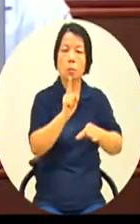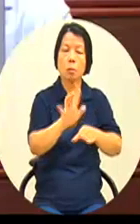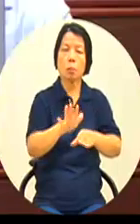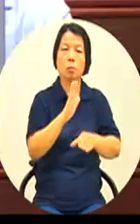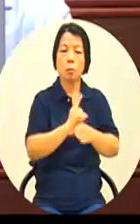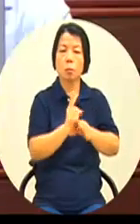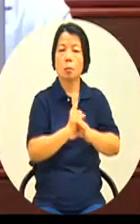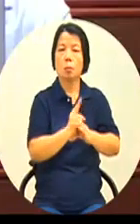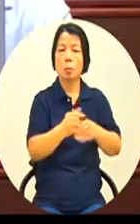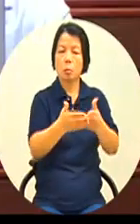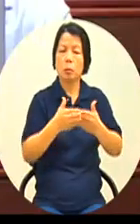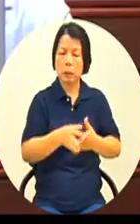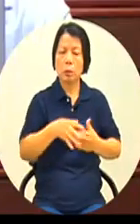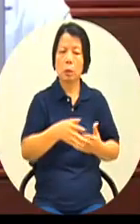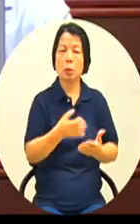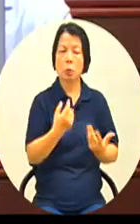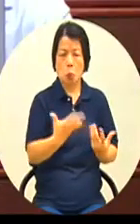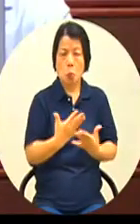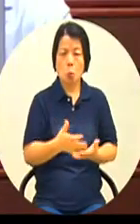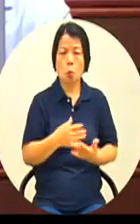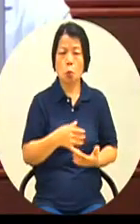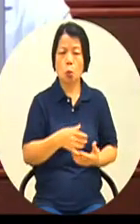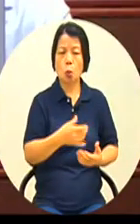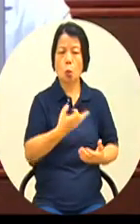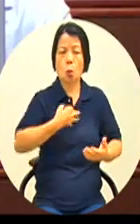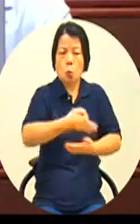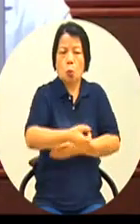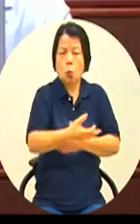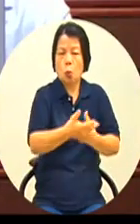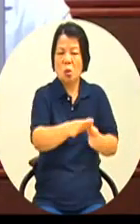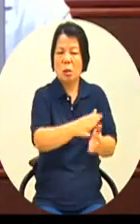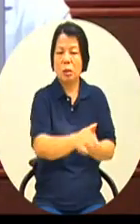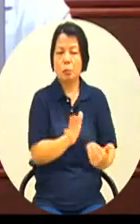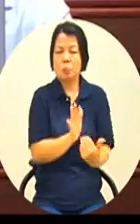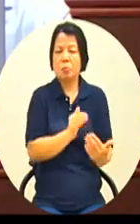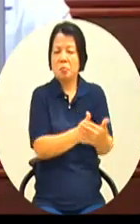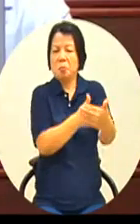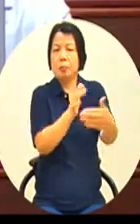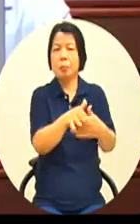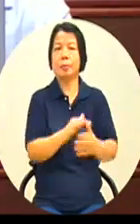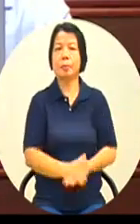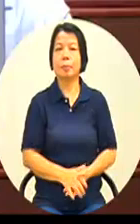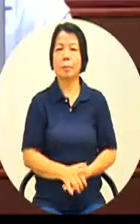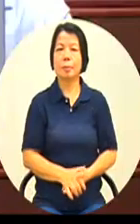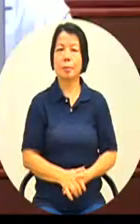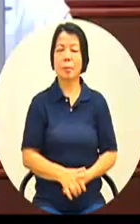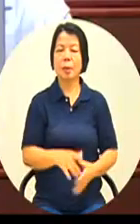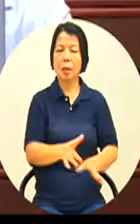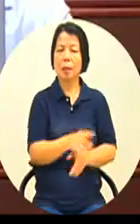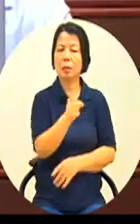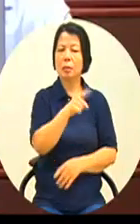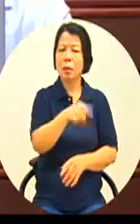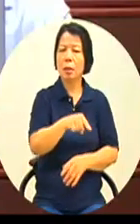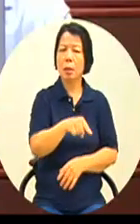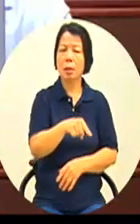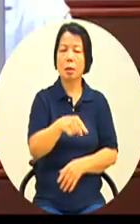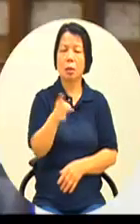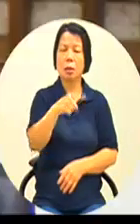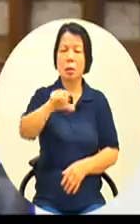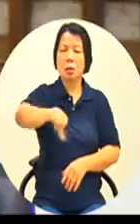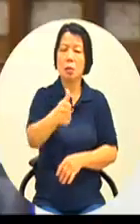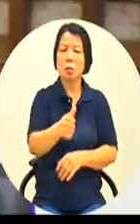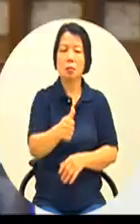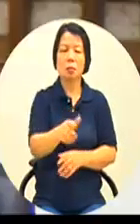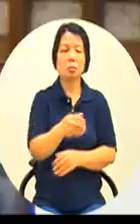程车，无要甲我摕钱捌我，是安尼在有准你听无？拄着我赚，头可能千五块，那千五块安尼